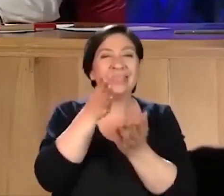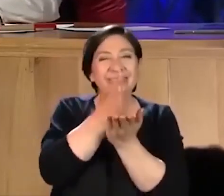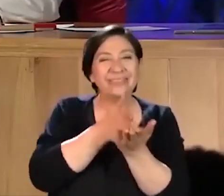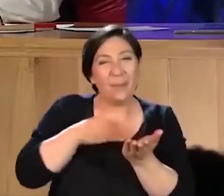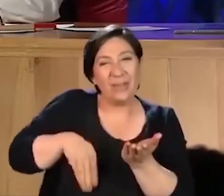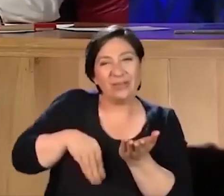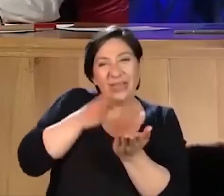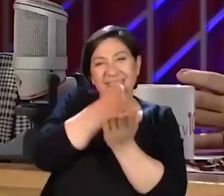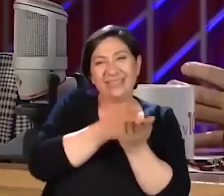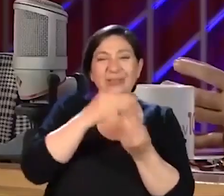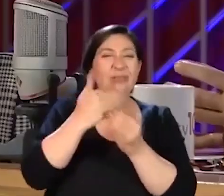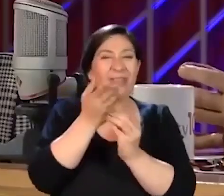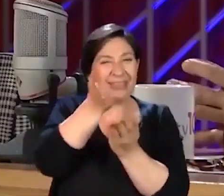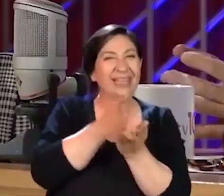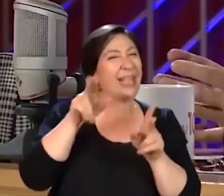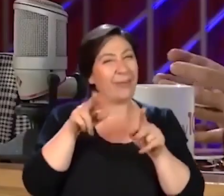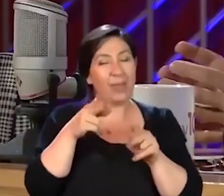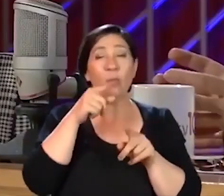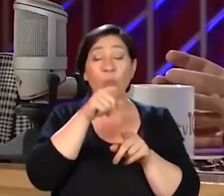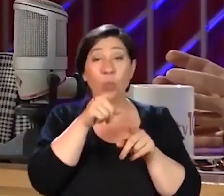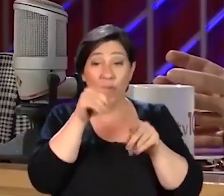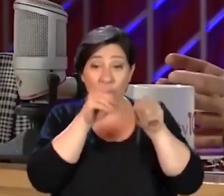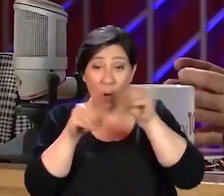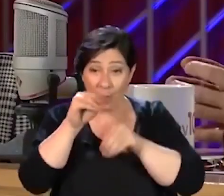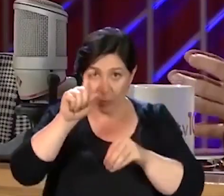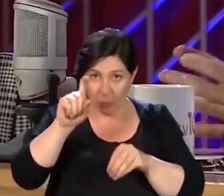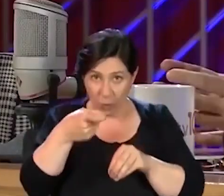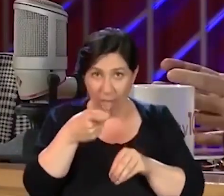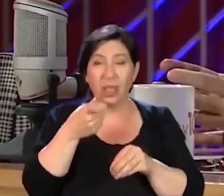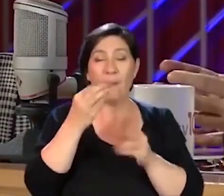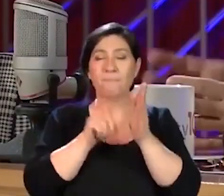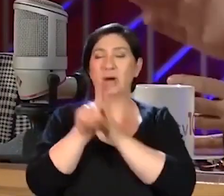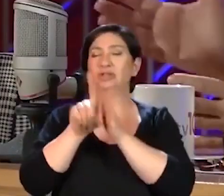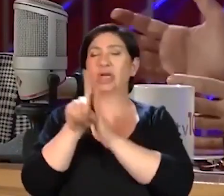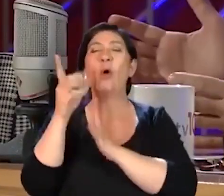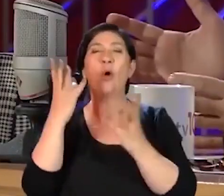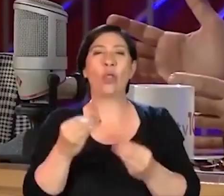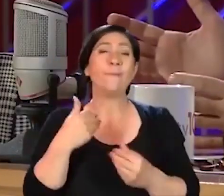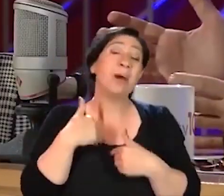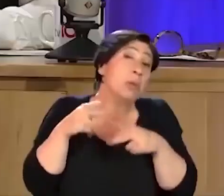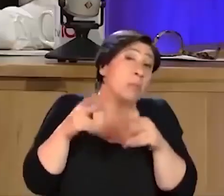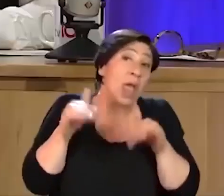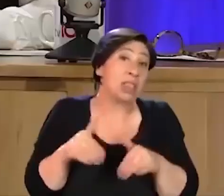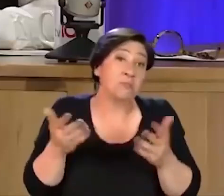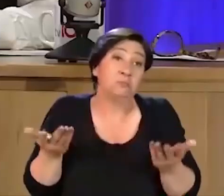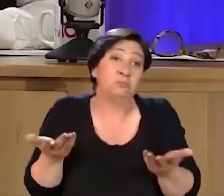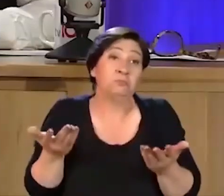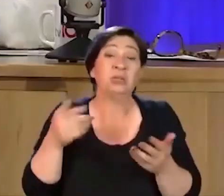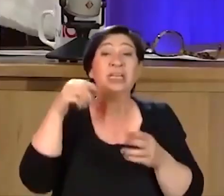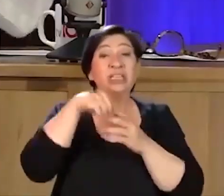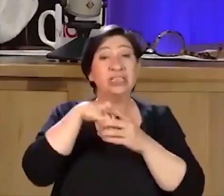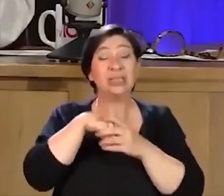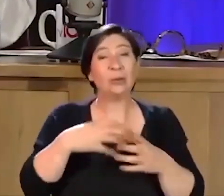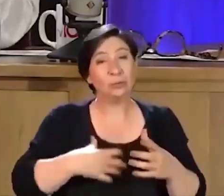var. Ve bu terkibi, bu formülü bulanlar aslında başarılı oluyorlar. Bana öyle gibi geldi. Yani içinde